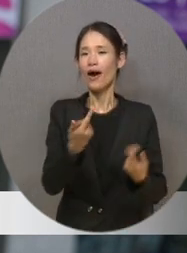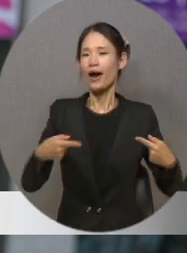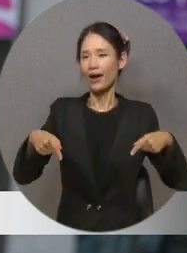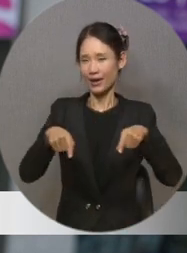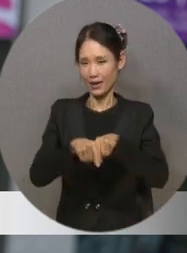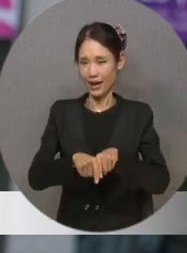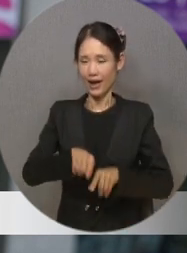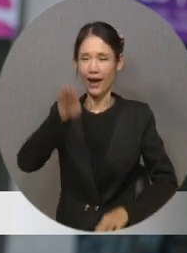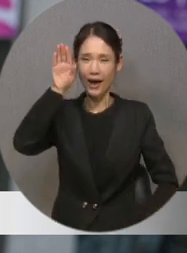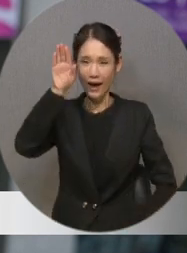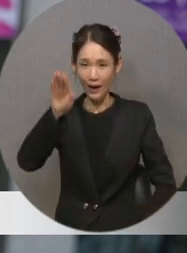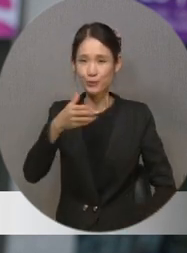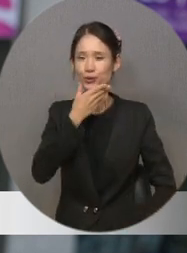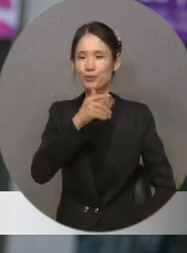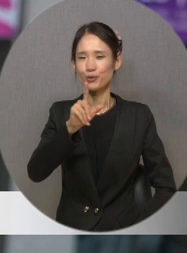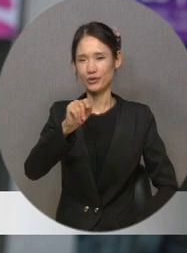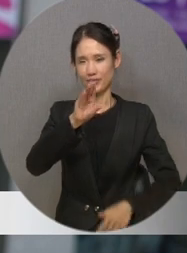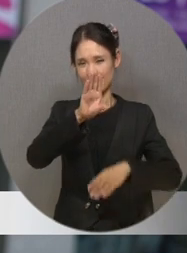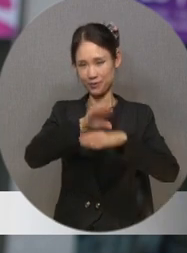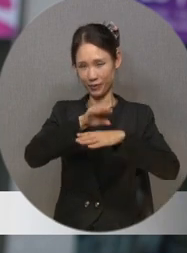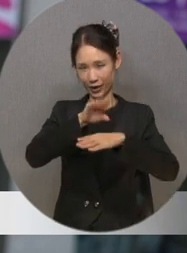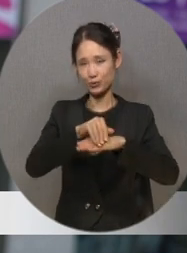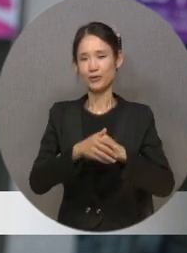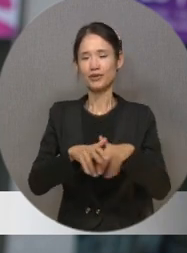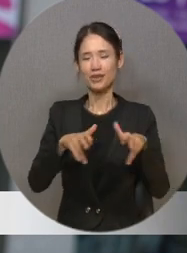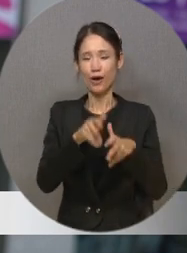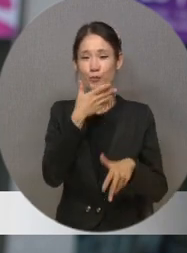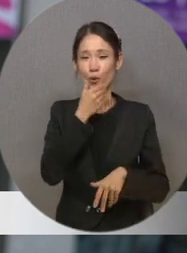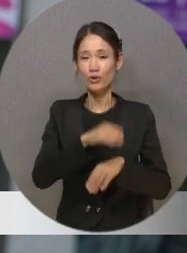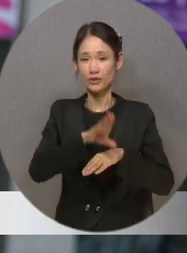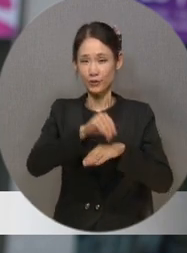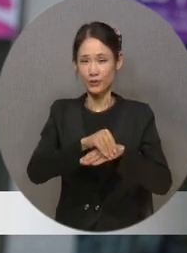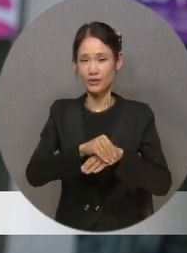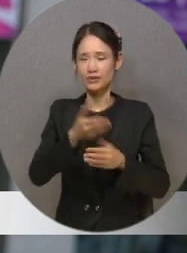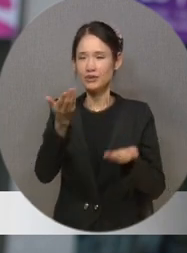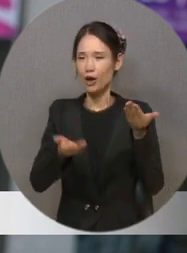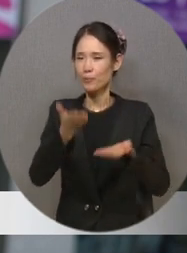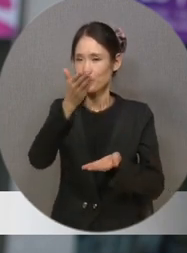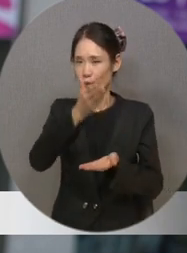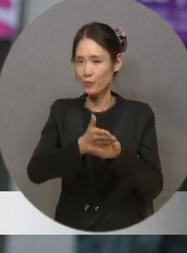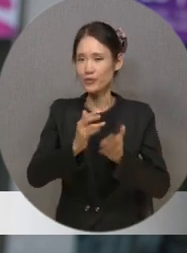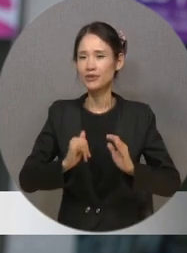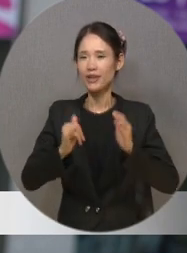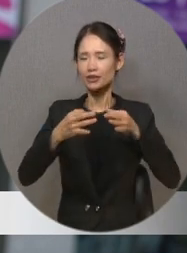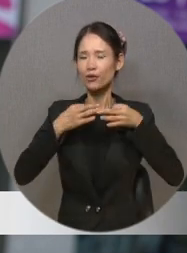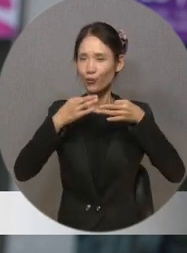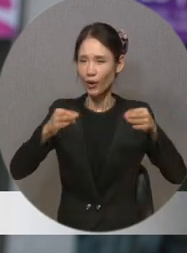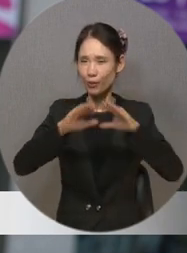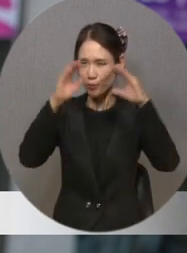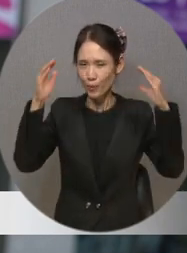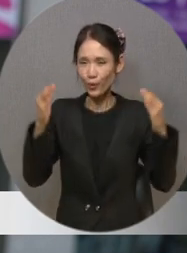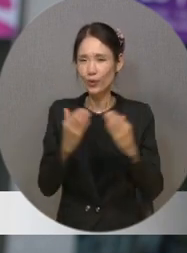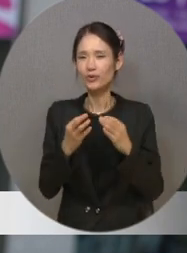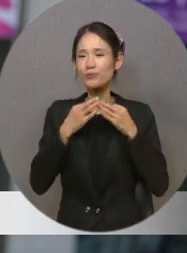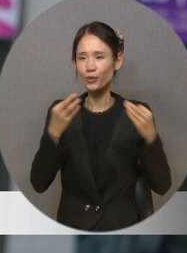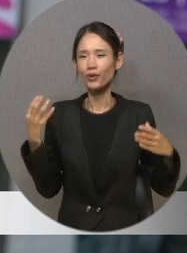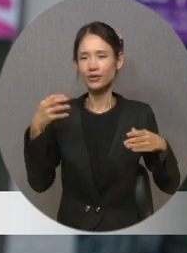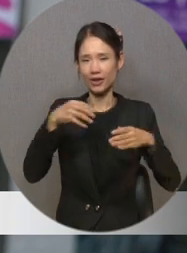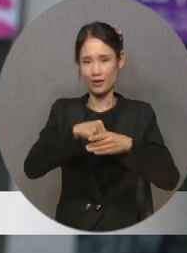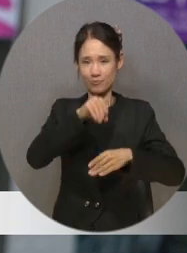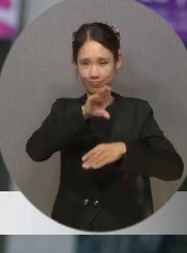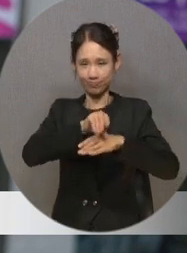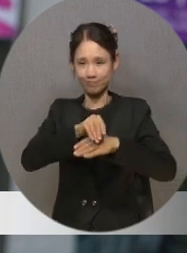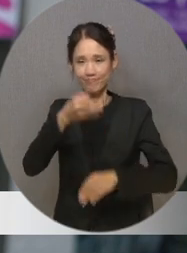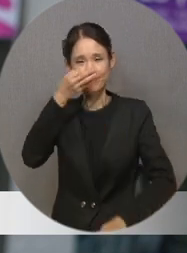함께 있습니다. 앞으로도 복지TV는 장애인복지 채널로서 차별 없는 세상을 외치는 모든 목소리를 담을 수 있도록